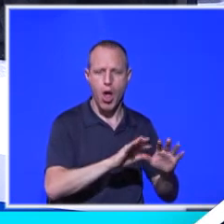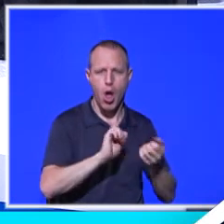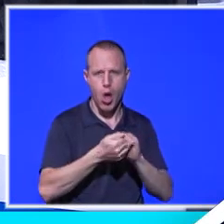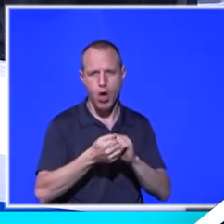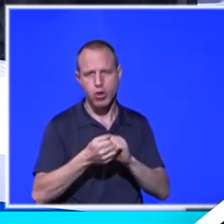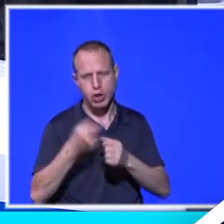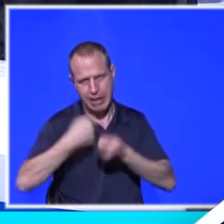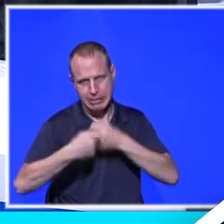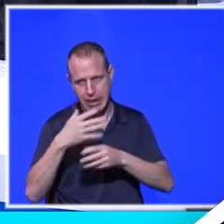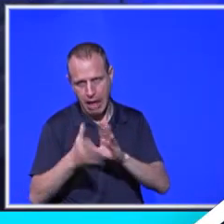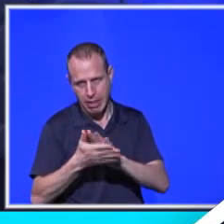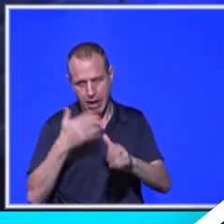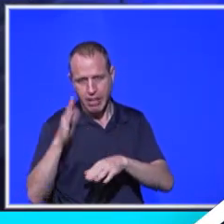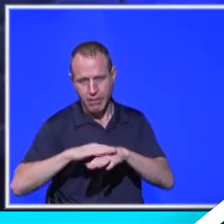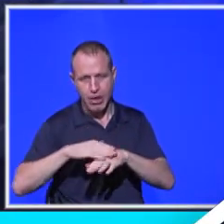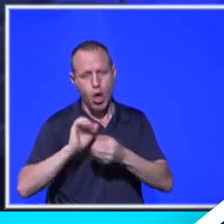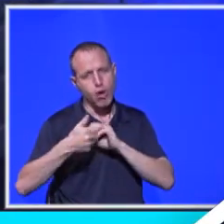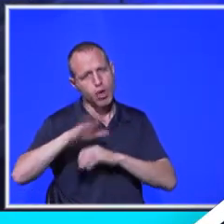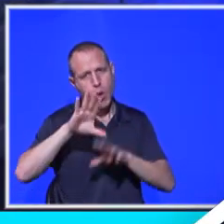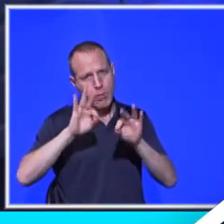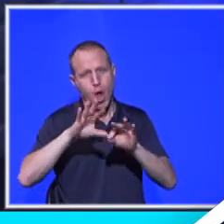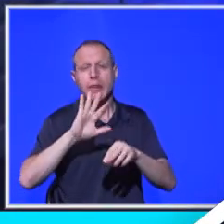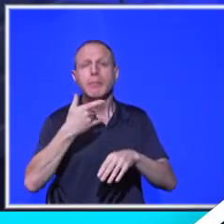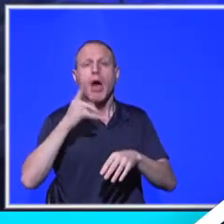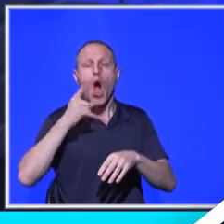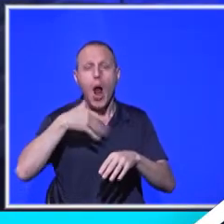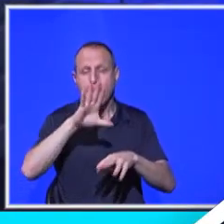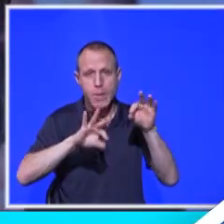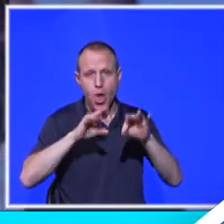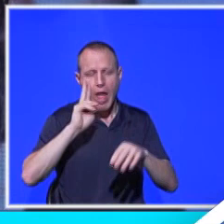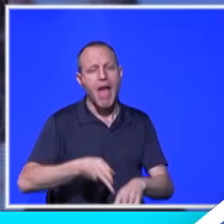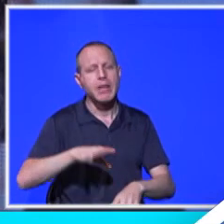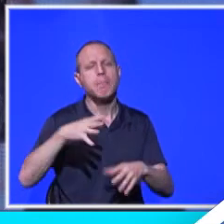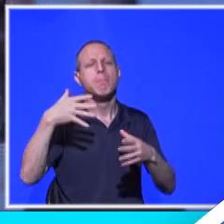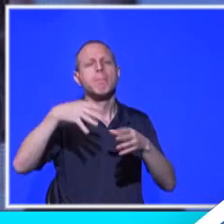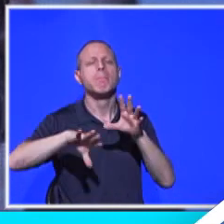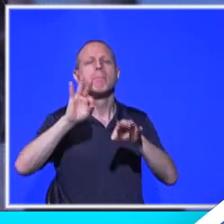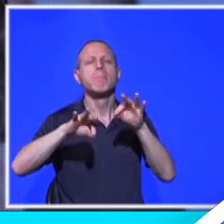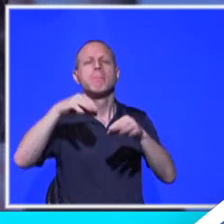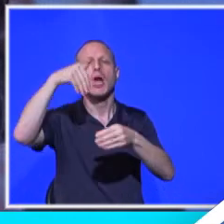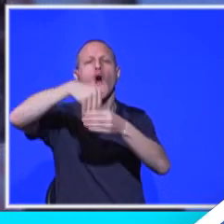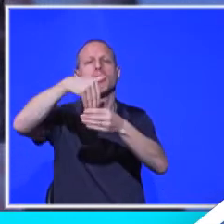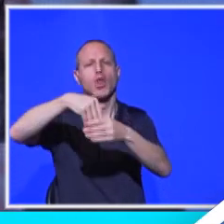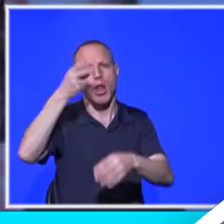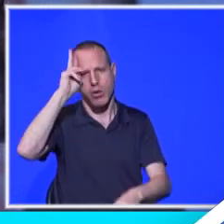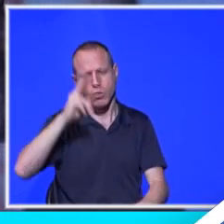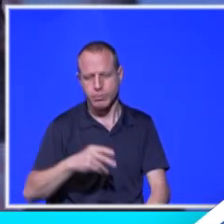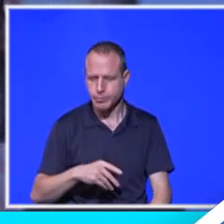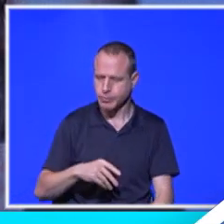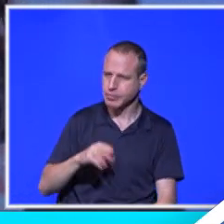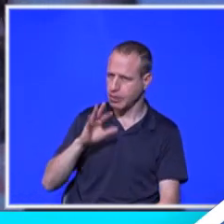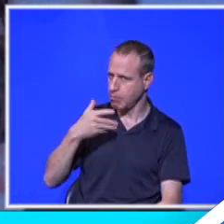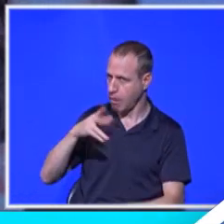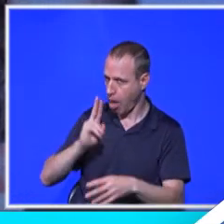יתחיל לתפקד. או שילכו לבחירות. אם הולכים לבחירות, חייבים פריימריז. אם הולכים לבחירות, חייבים פריימריז, אבל אתה גם רואה שגם מבחינה